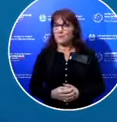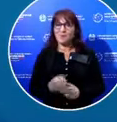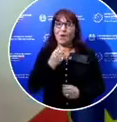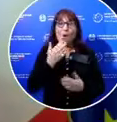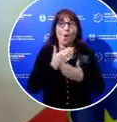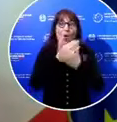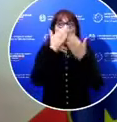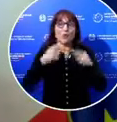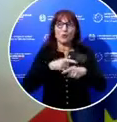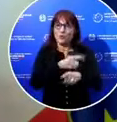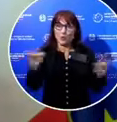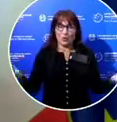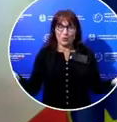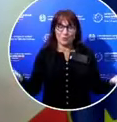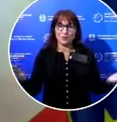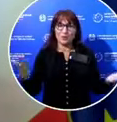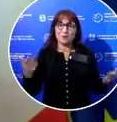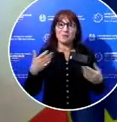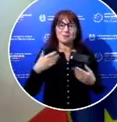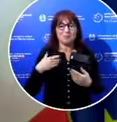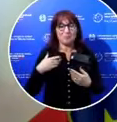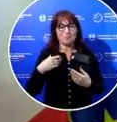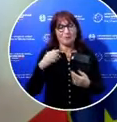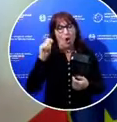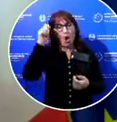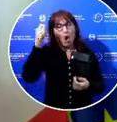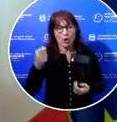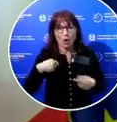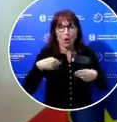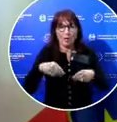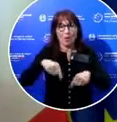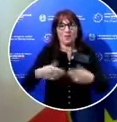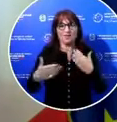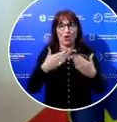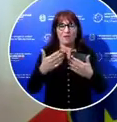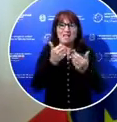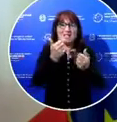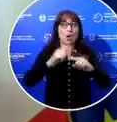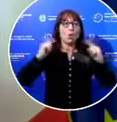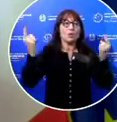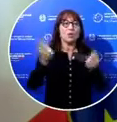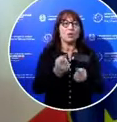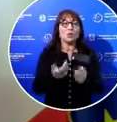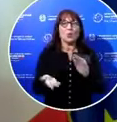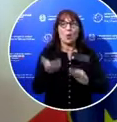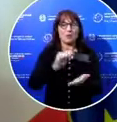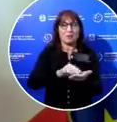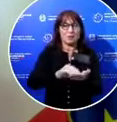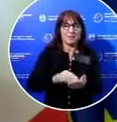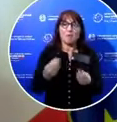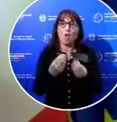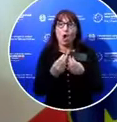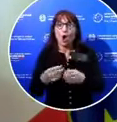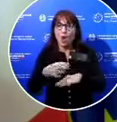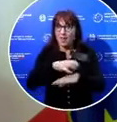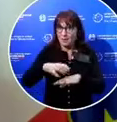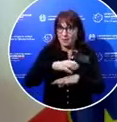Buongiorno a tutti, è un onore intervenire a questa conferenza. Saluto tutte le autorità presenti, i colleghi ministri. Vorrei anche